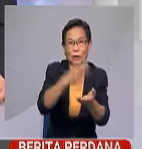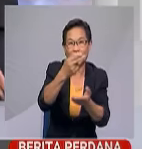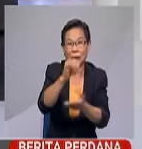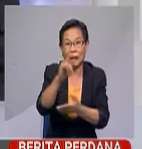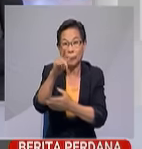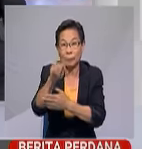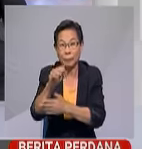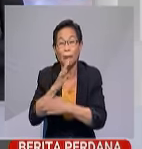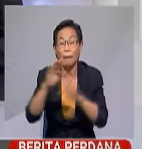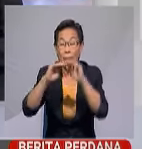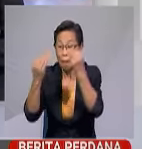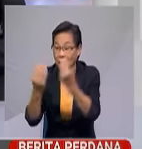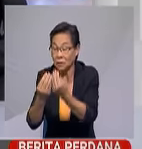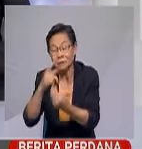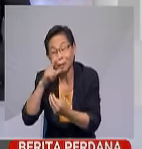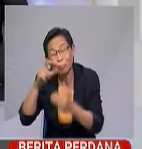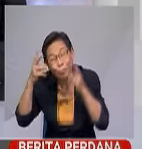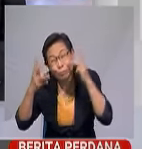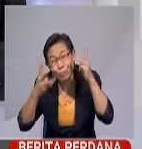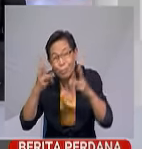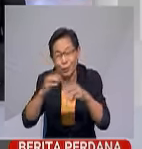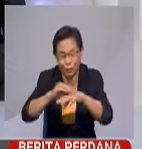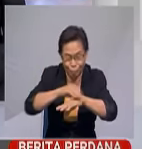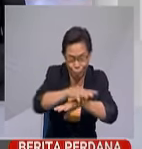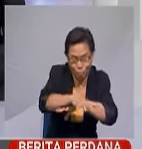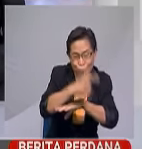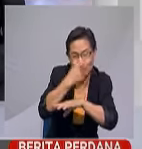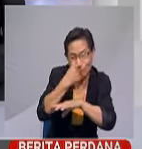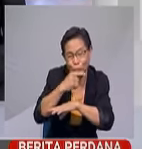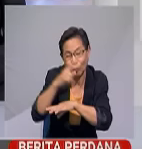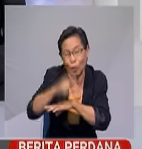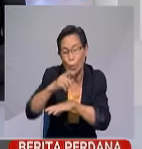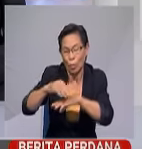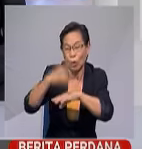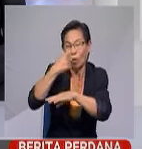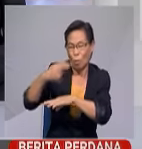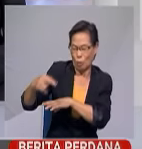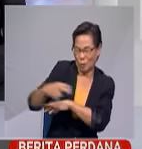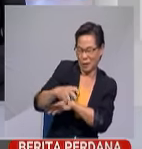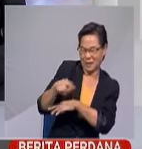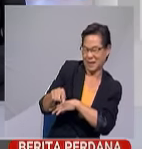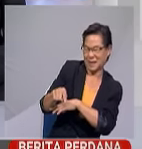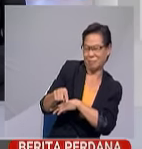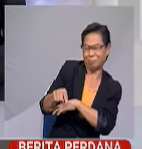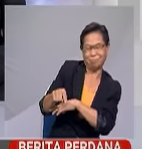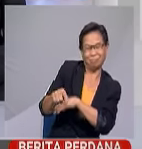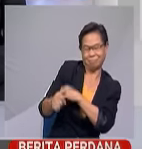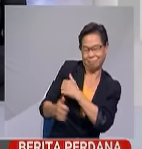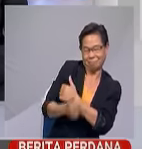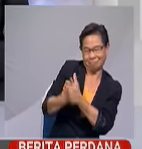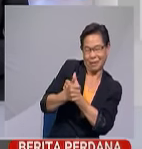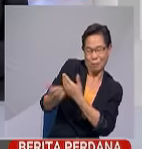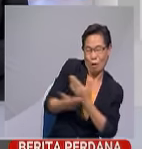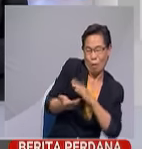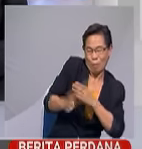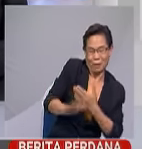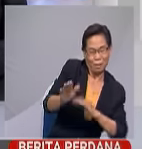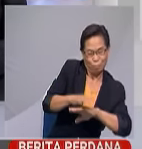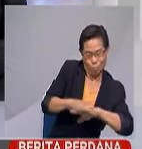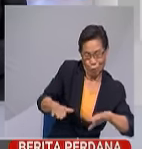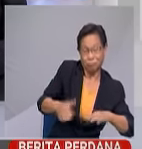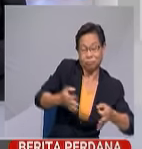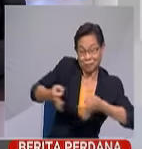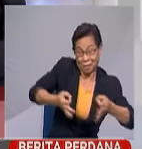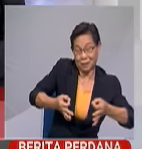berkata, masyarakat tidak perlu bimbang dengan influenza kerana virus itu bukanlah sejenis virus yang membawa maut. Jelas